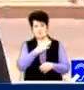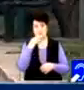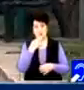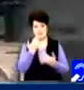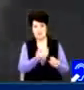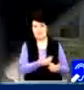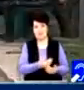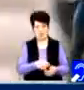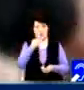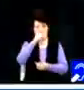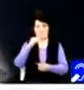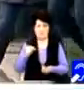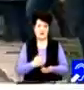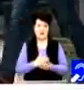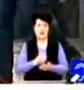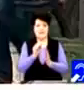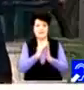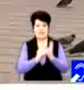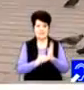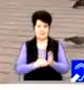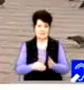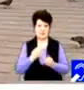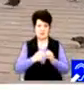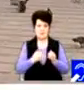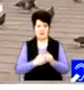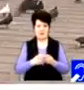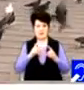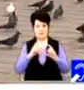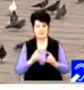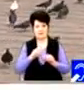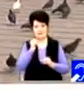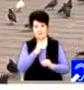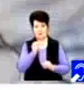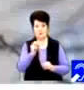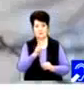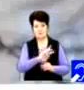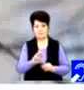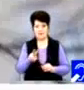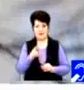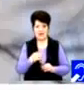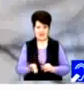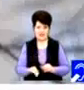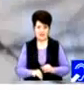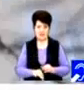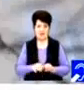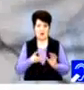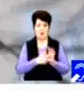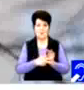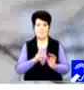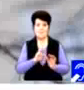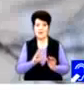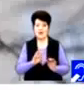ei conform statisticilor oficiale venitul mediu anual este mai mic cu aproape 12000 RON 8 martie nu este despre